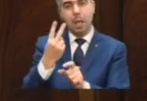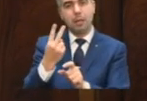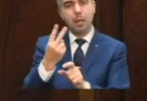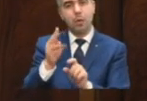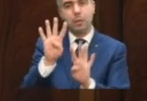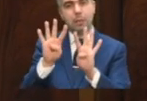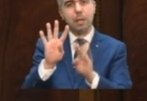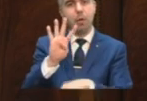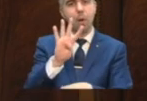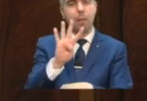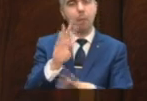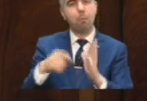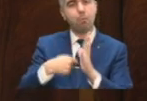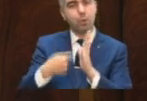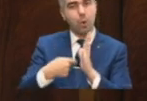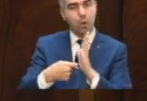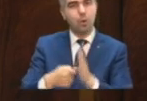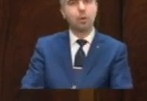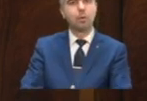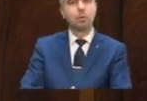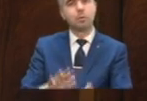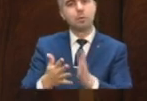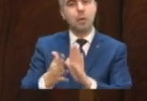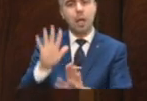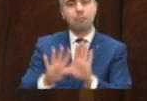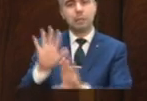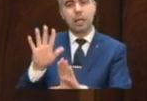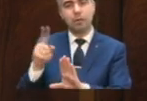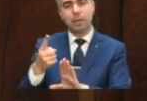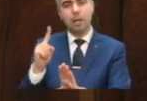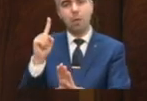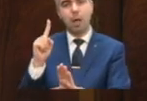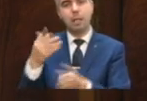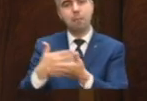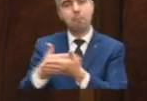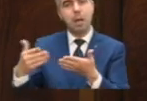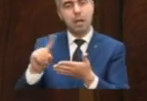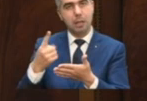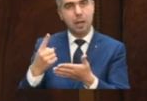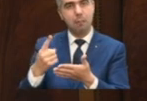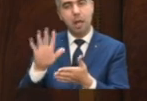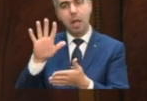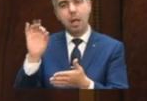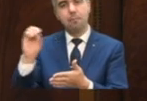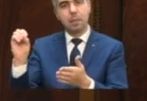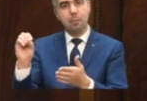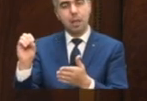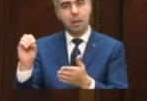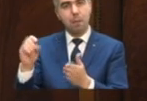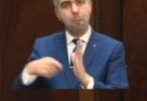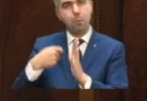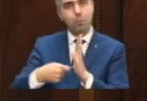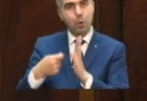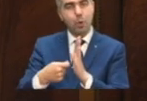248 مشروع اللي وصل الحجم ديالها 15.1 مليار ديال الدرهم. كنا غادي نديرو 500 مشروع باش نوصلوا 34 مليار ديال